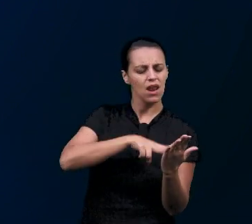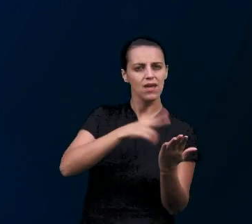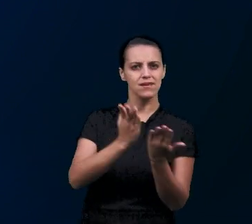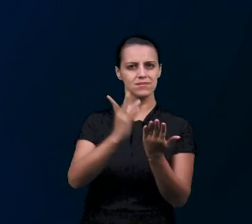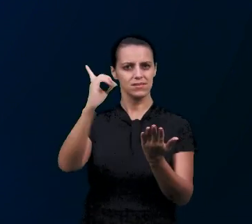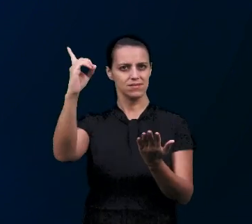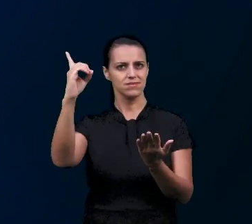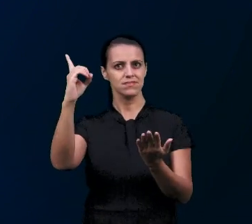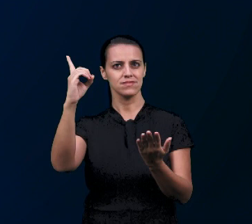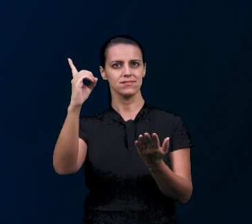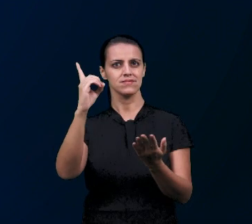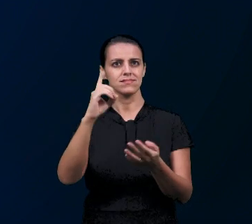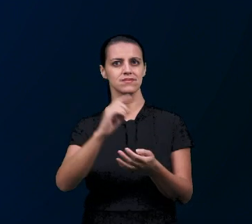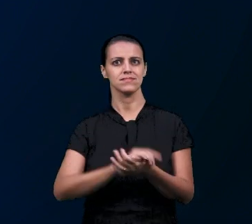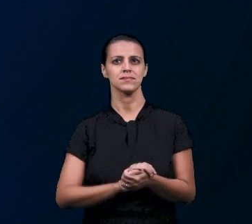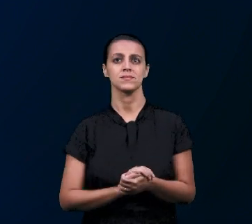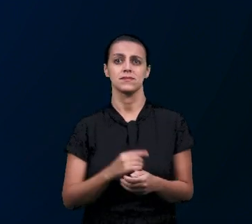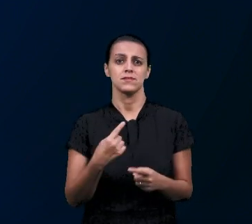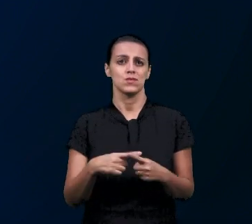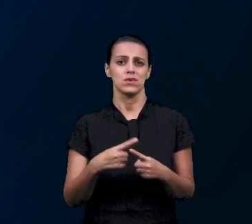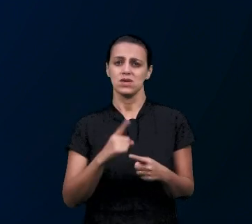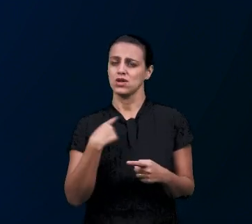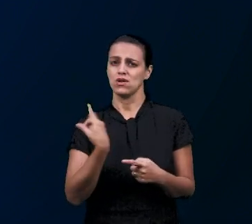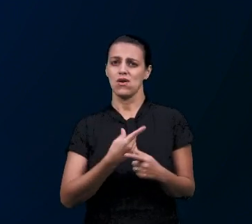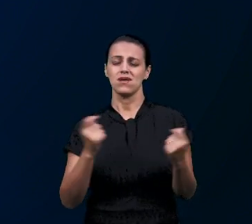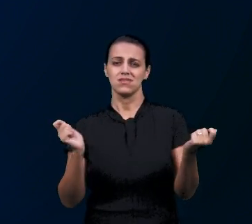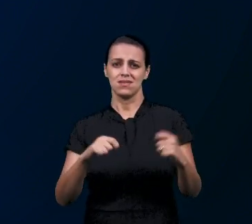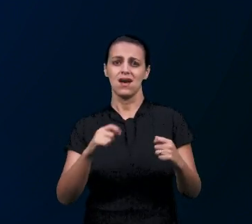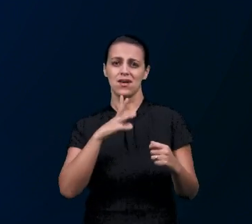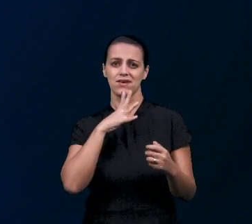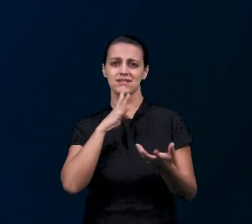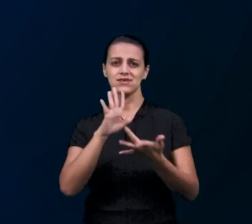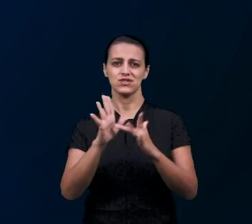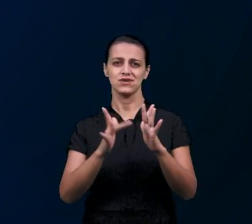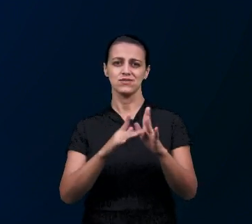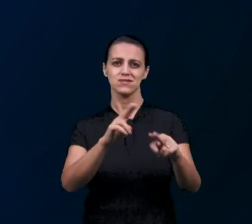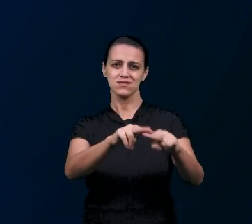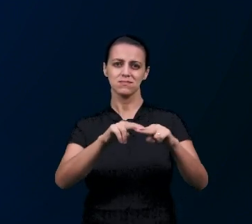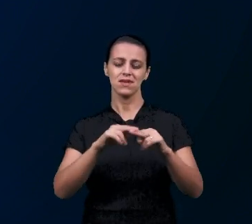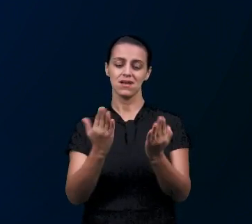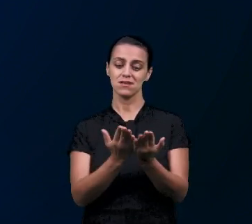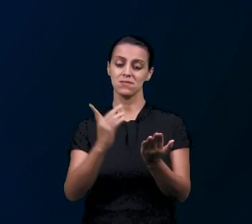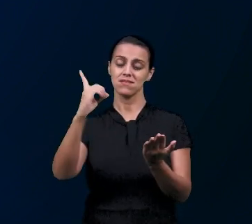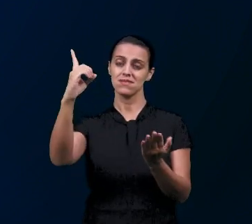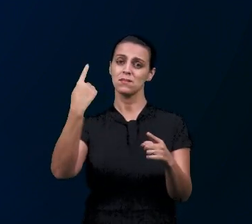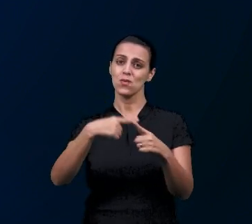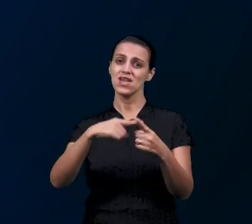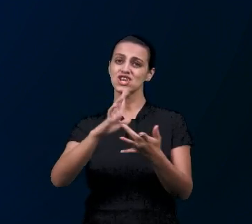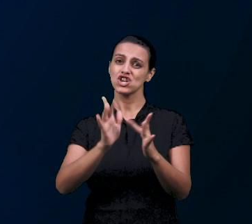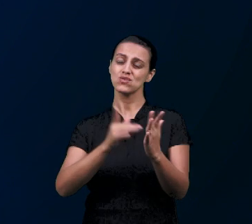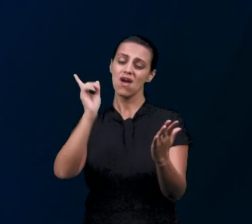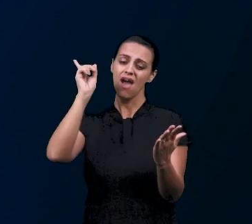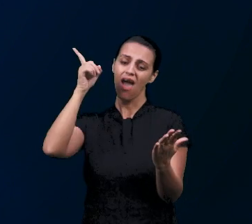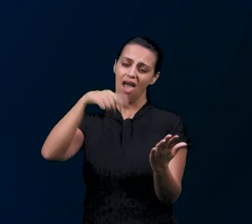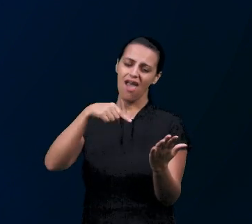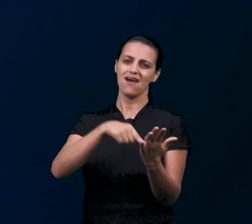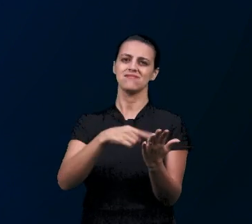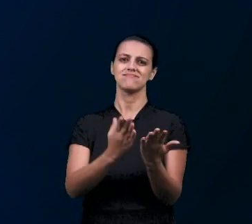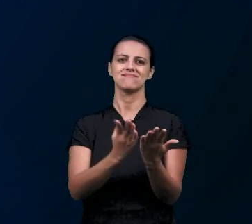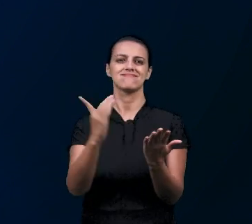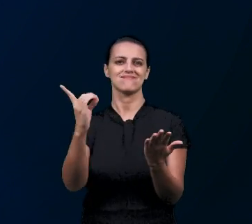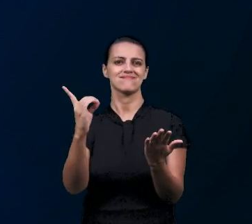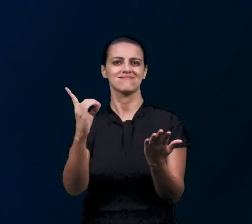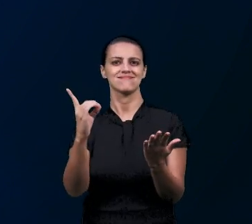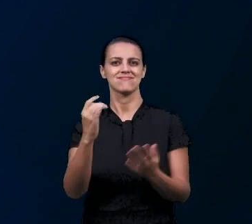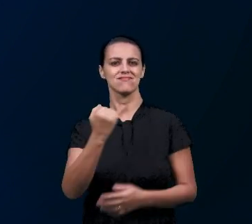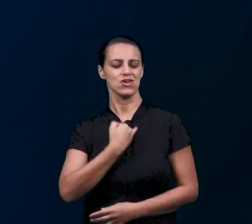Écritures, de manière que nous ne pouvons connaître Jésus qu'à travers la parole. C'est pour cela que Jésus, c'est la parole de